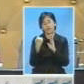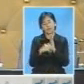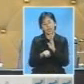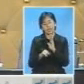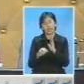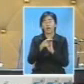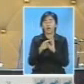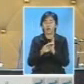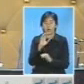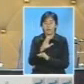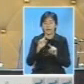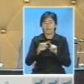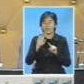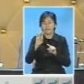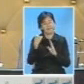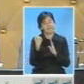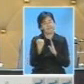ที่8